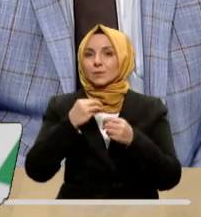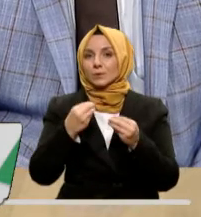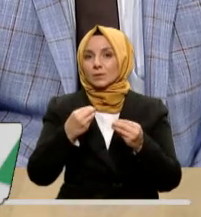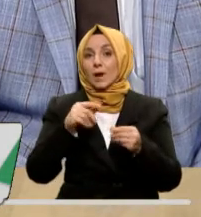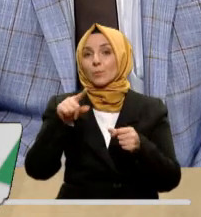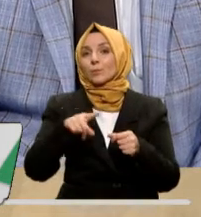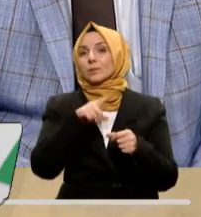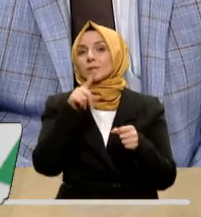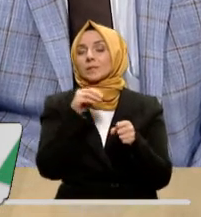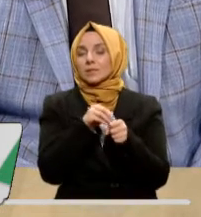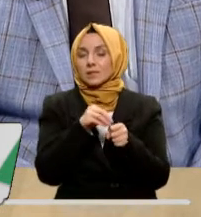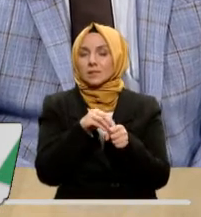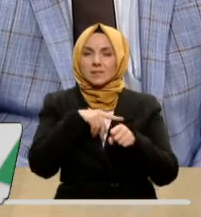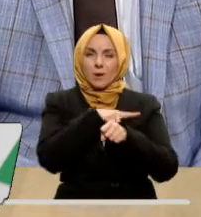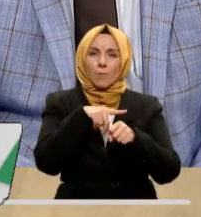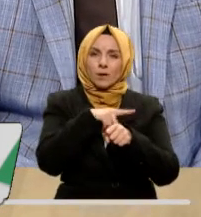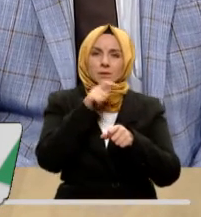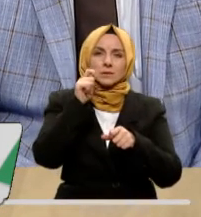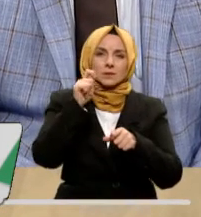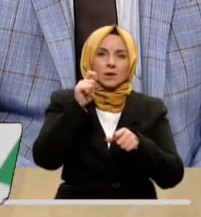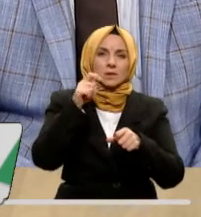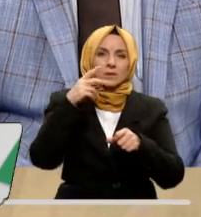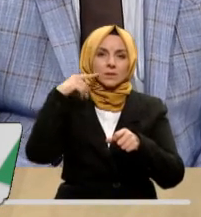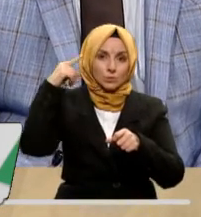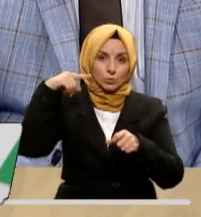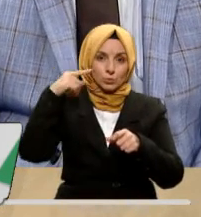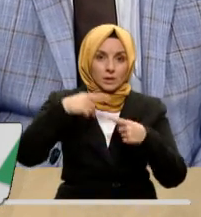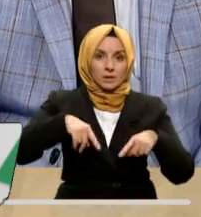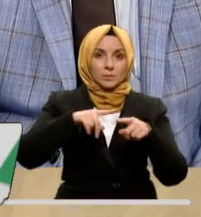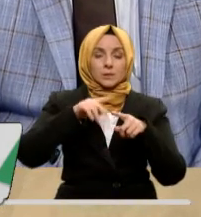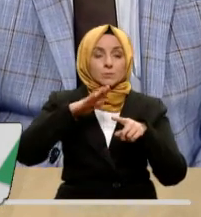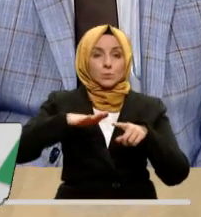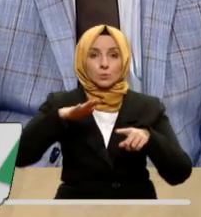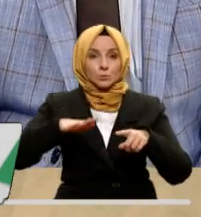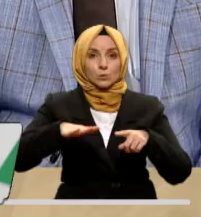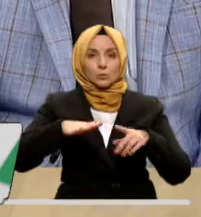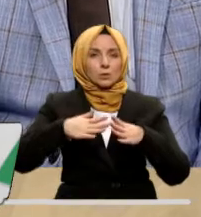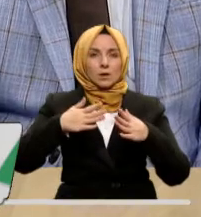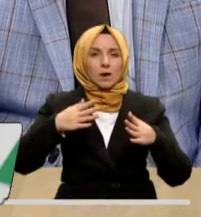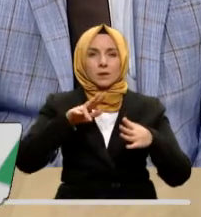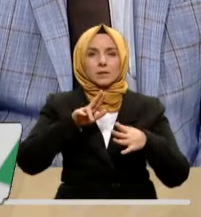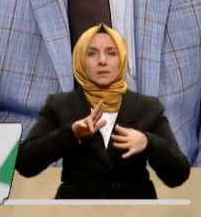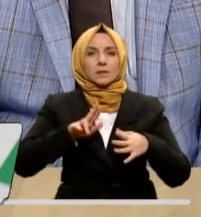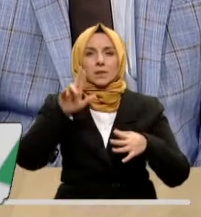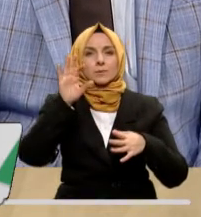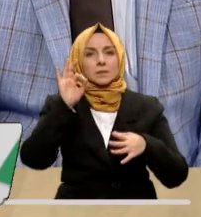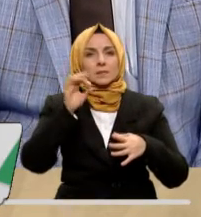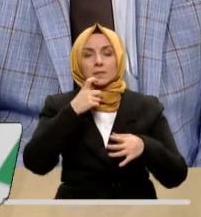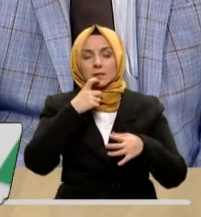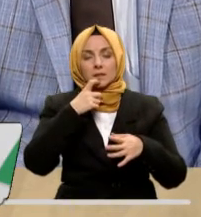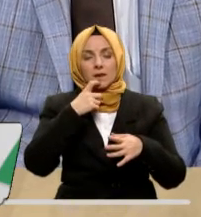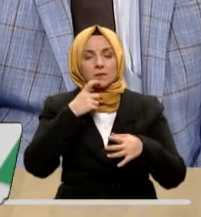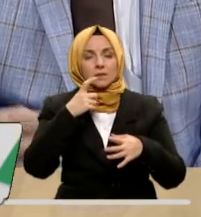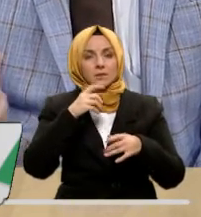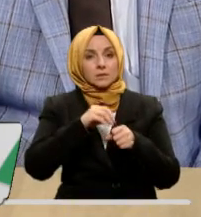zamanın şartları göz önünde bulundurularak Çünkü bizim çocukluğumuzda Yani 70 şu aradaki bir çocuğun